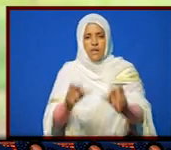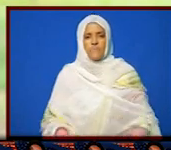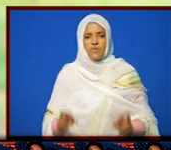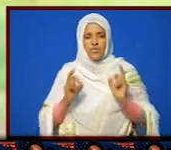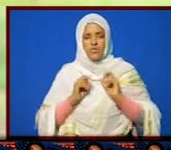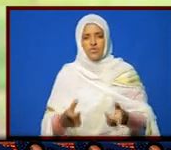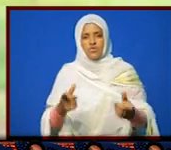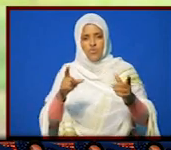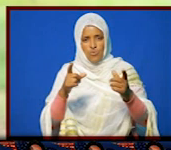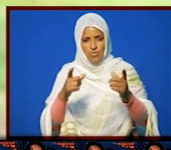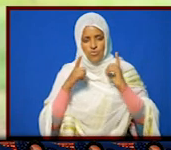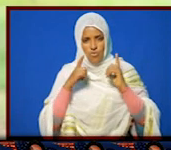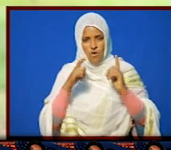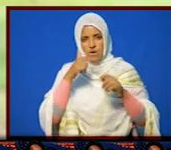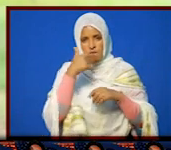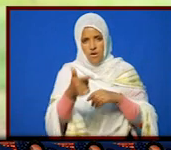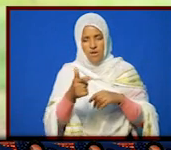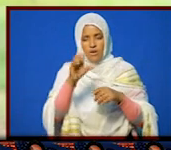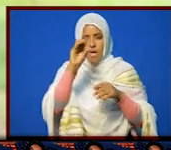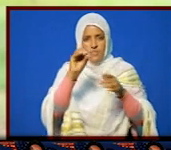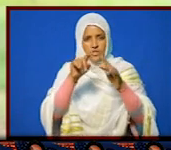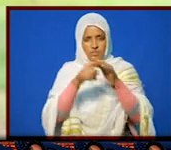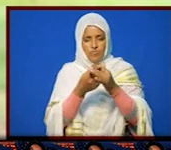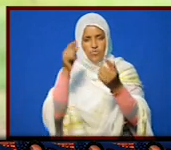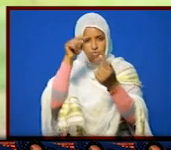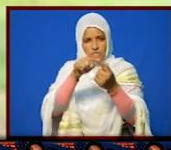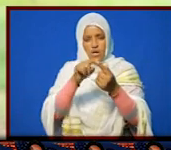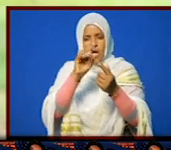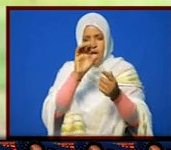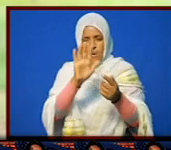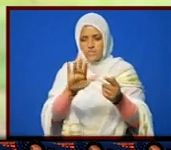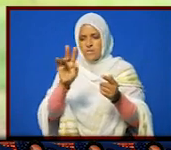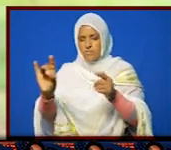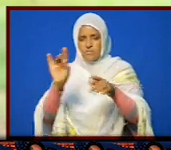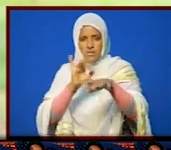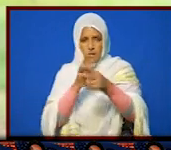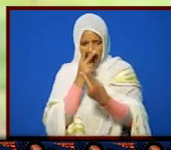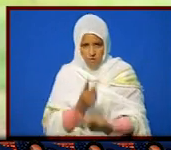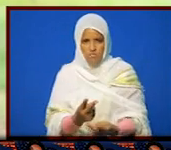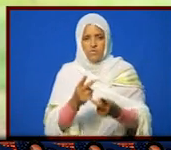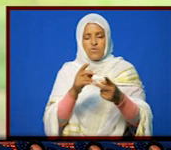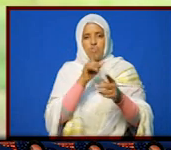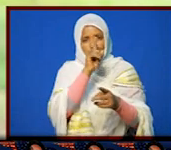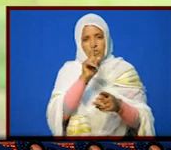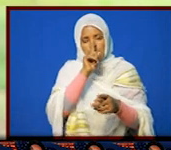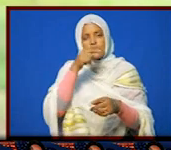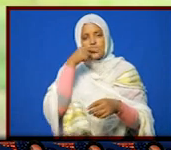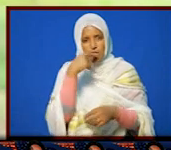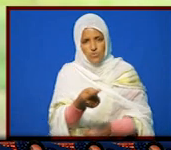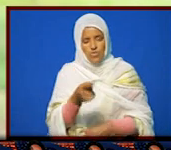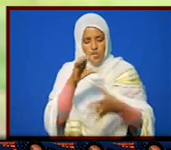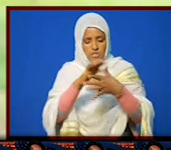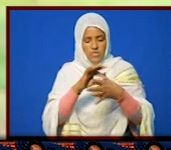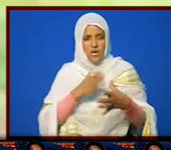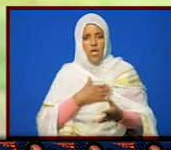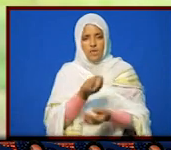ህይወት ይሆነዋል አለ። ስለዚህ ካለ በኋላ ከ50 ጀምሮ ስንመለከት እስከ 58 ምንድን ነው ያለ? እውነት እውነት